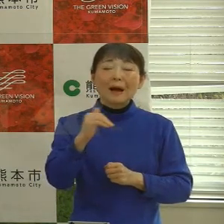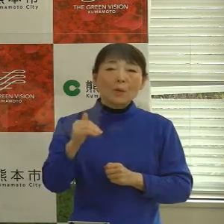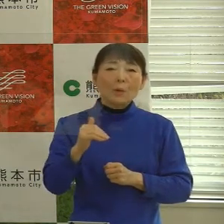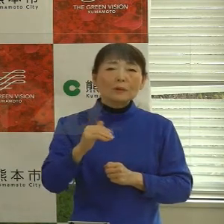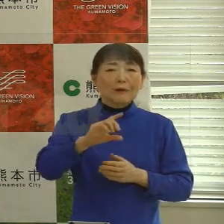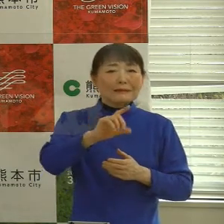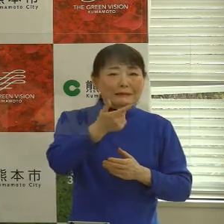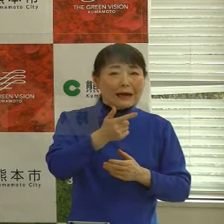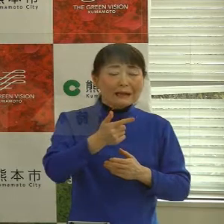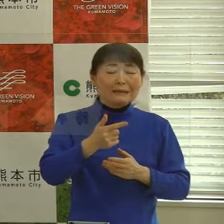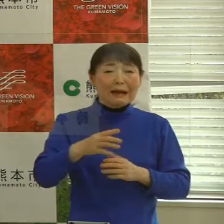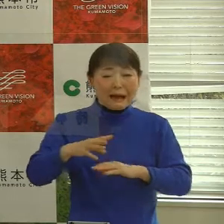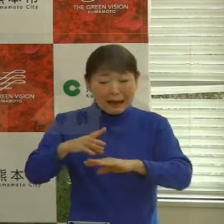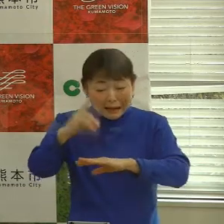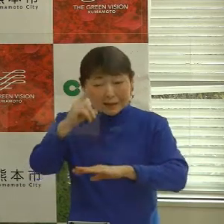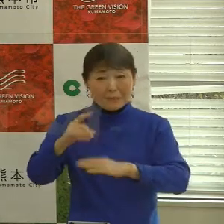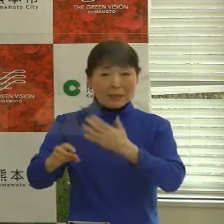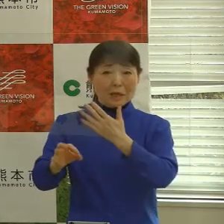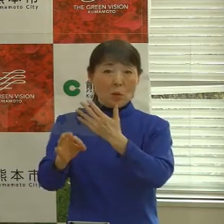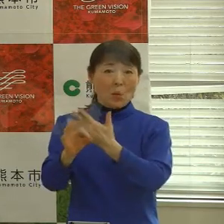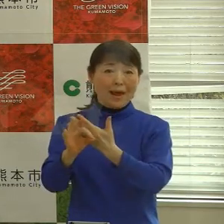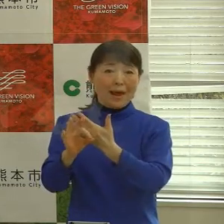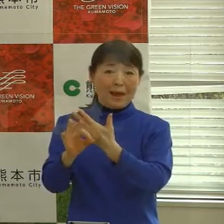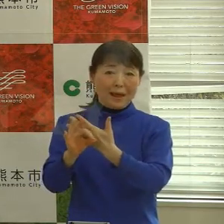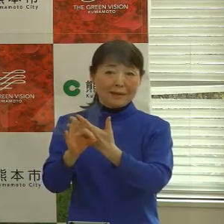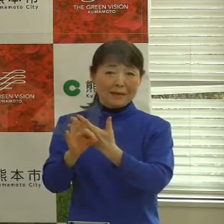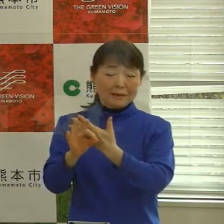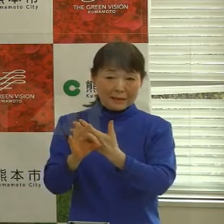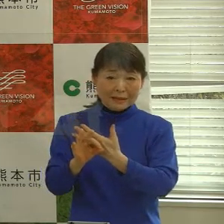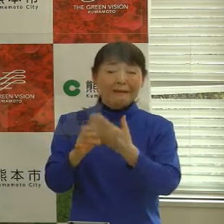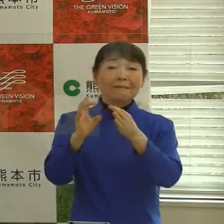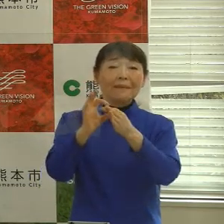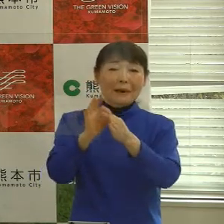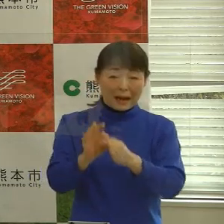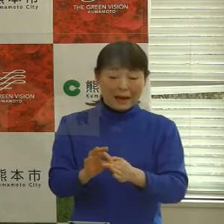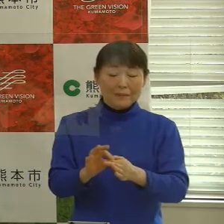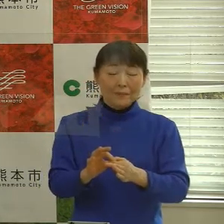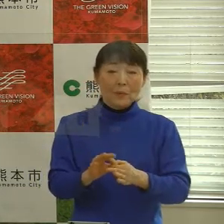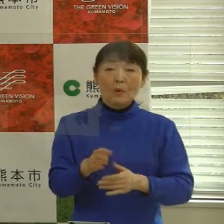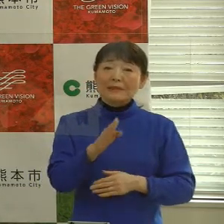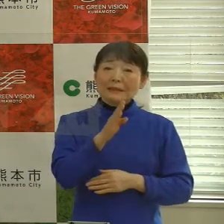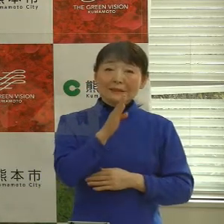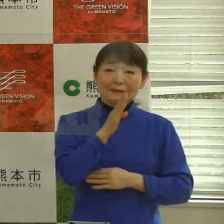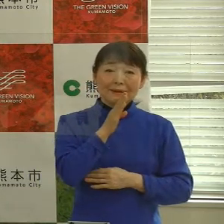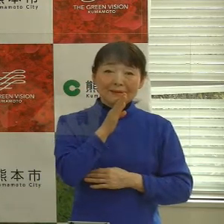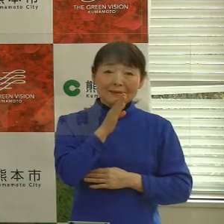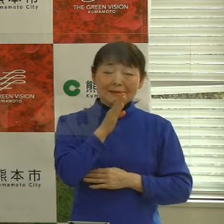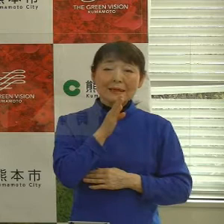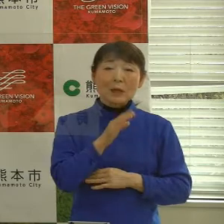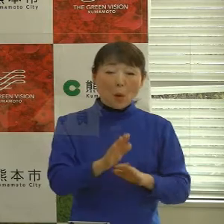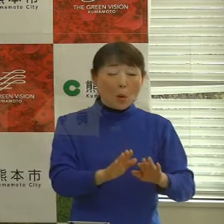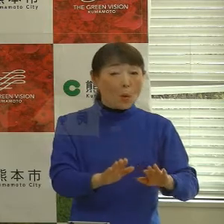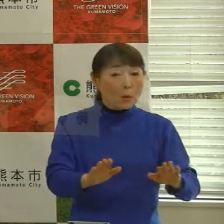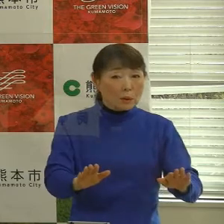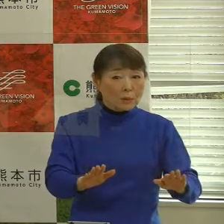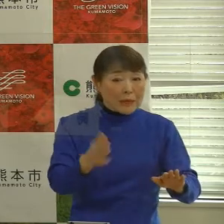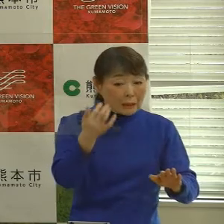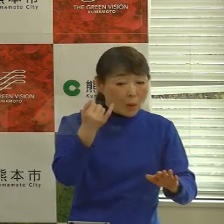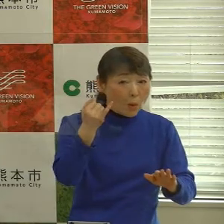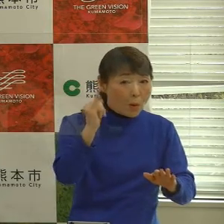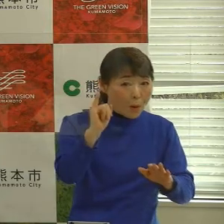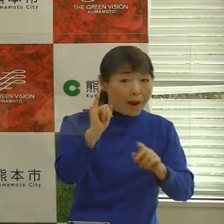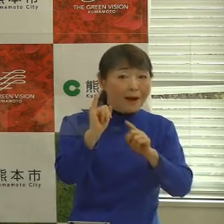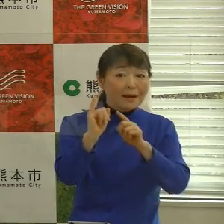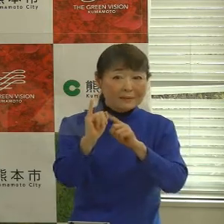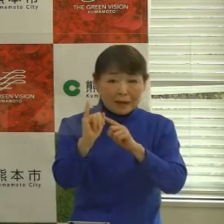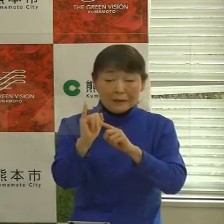ね、初めてのこれは事例ということになりますので、実際にはそのお子さんのお母さんの